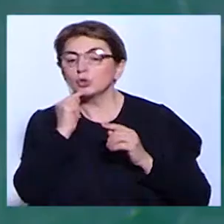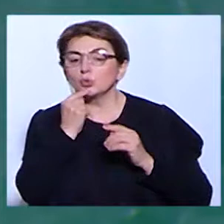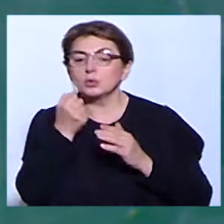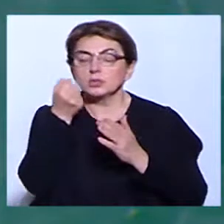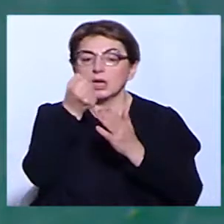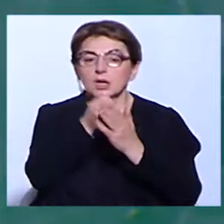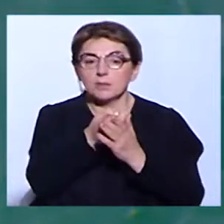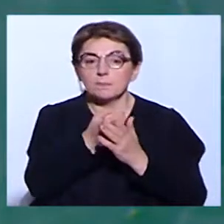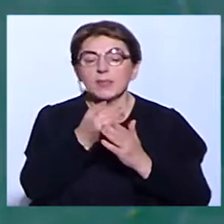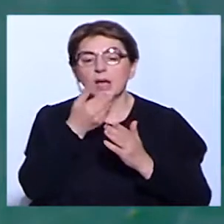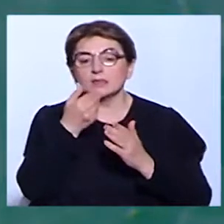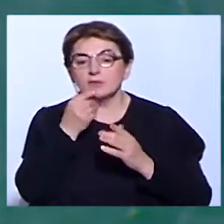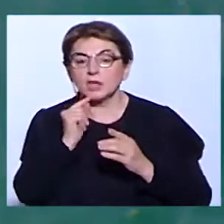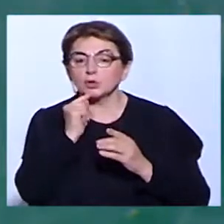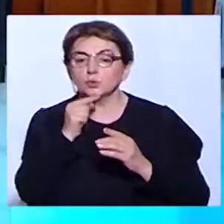ხოლო